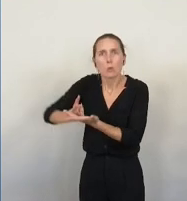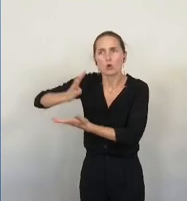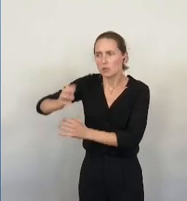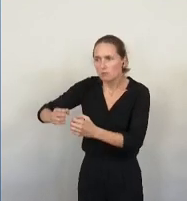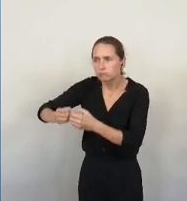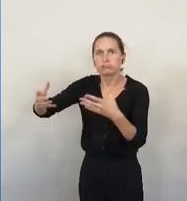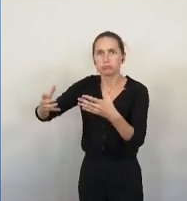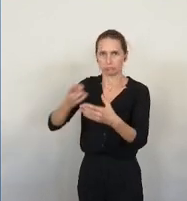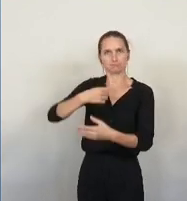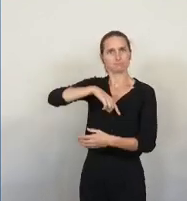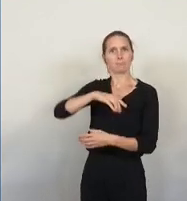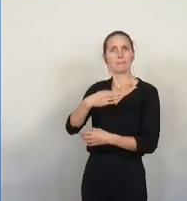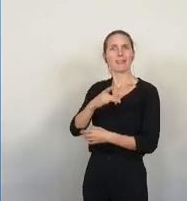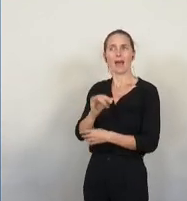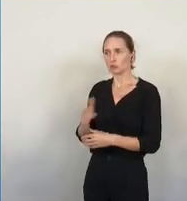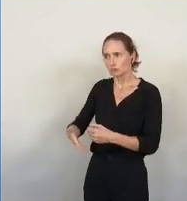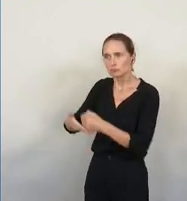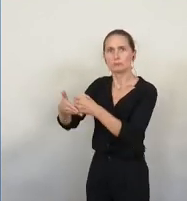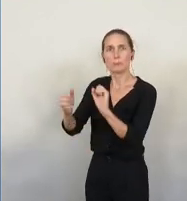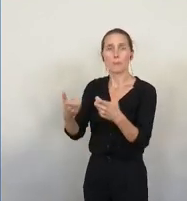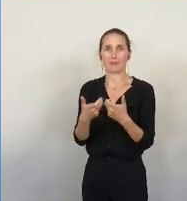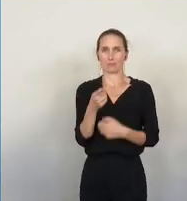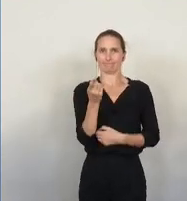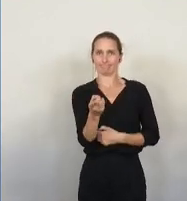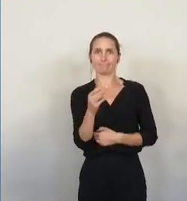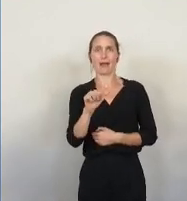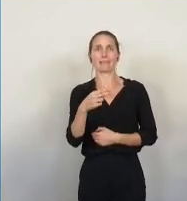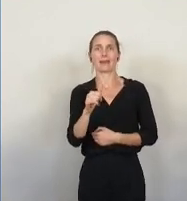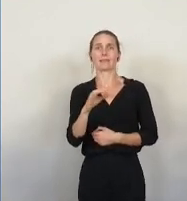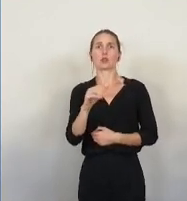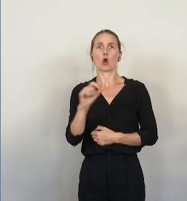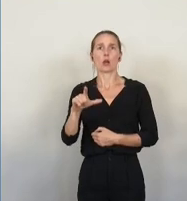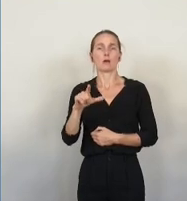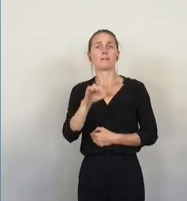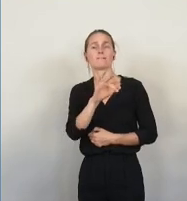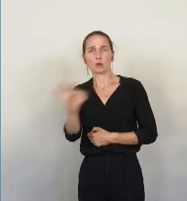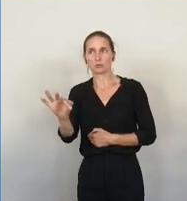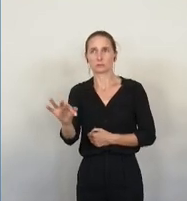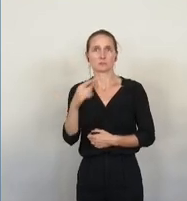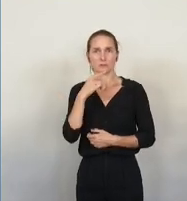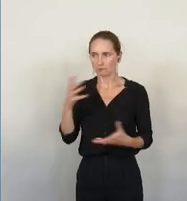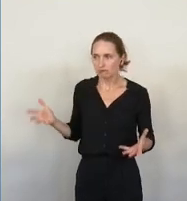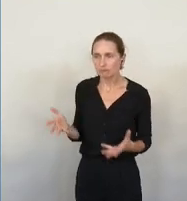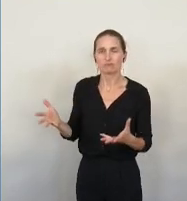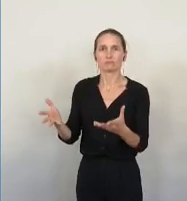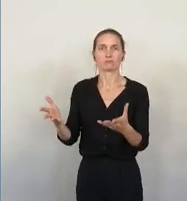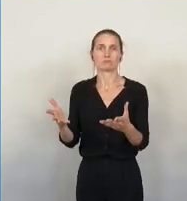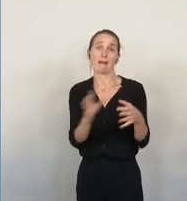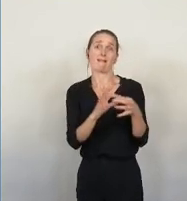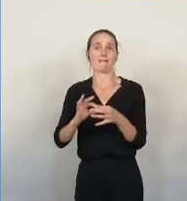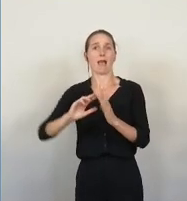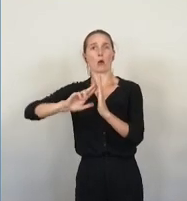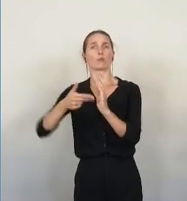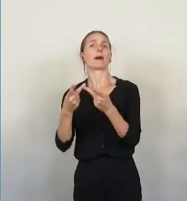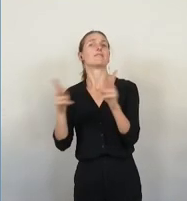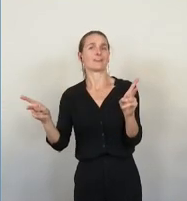l'accompagnement proposé à la MDH Anatol France aux acteurs et actrices des projets soutenus dans le cadre du Contrat de Ville